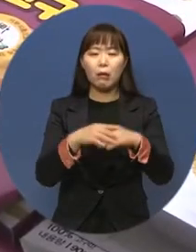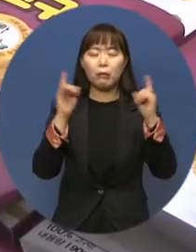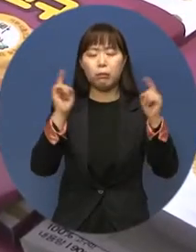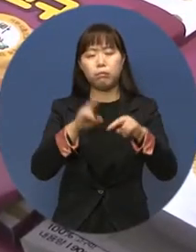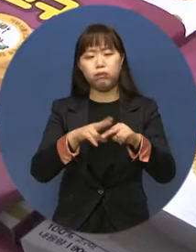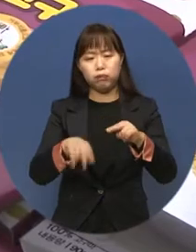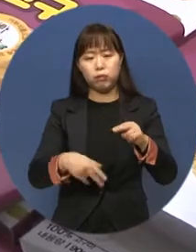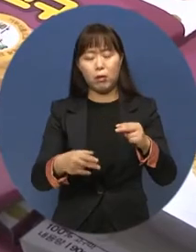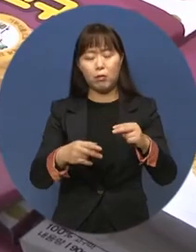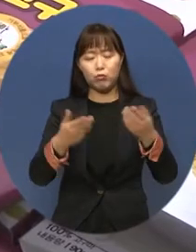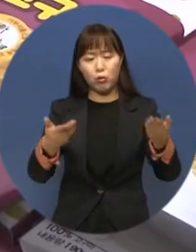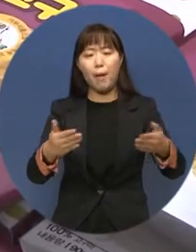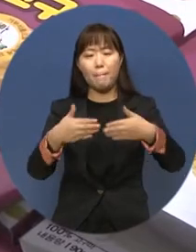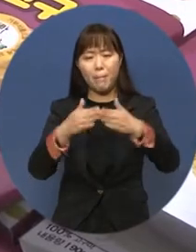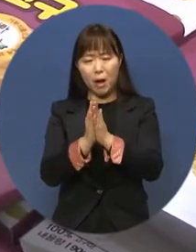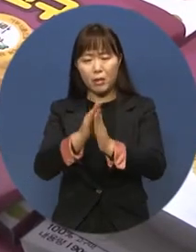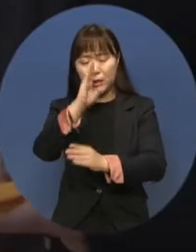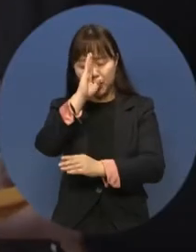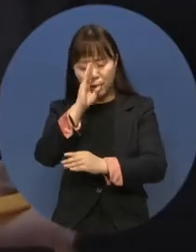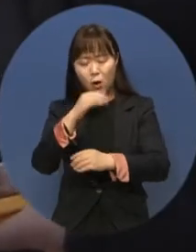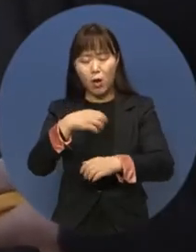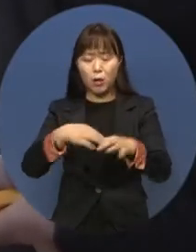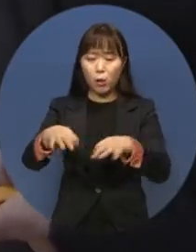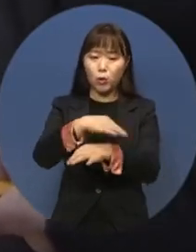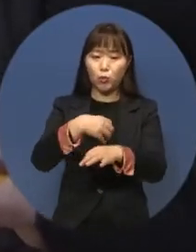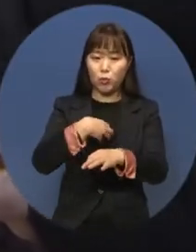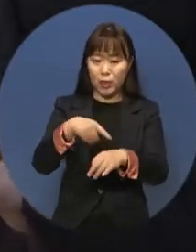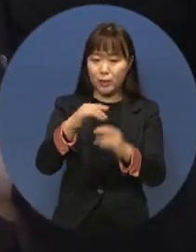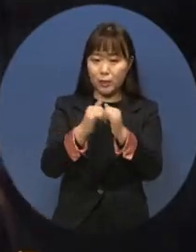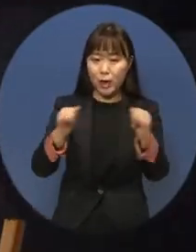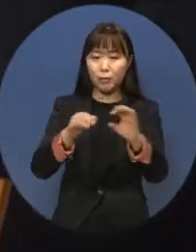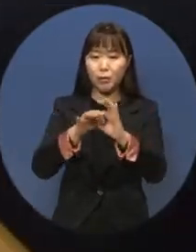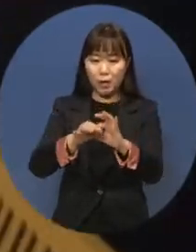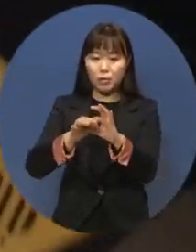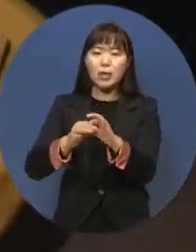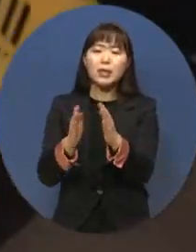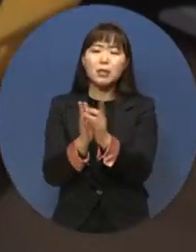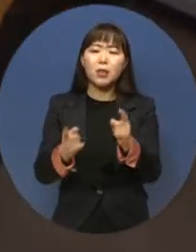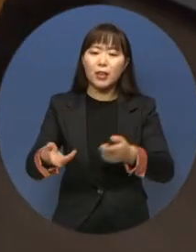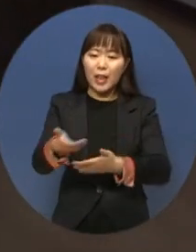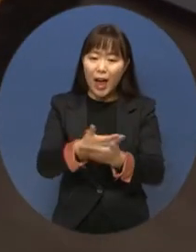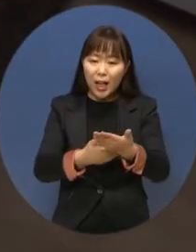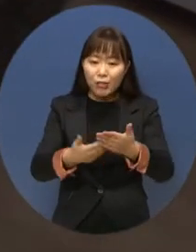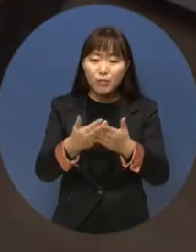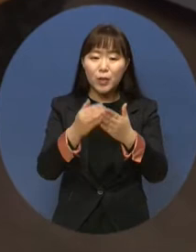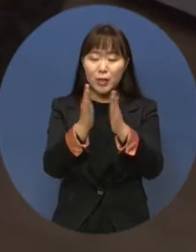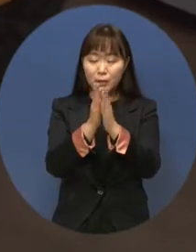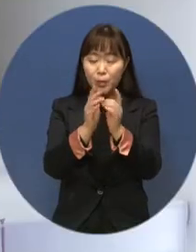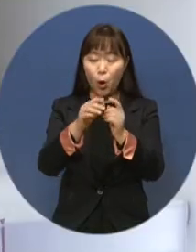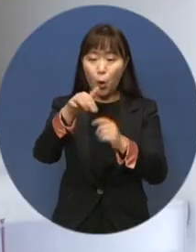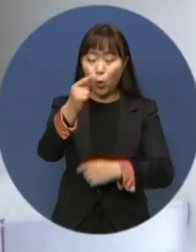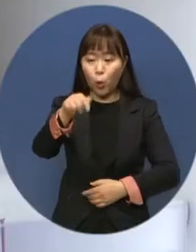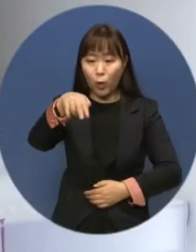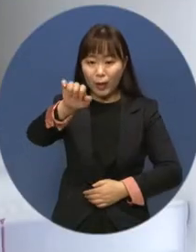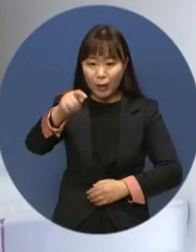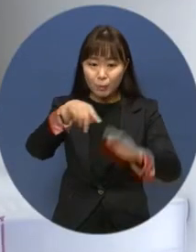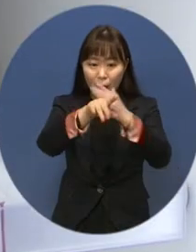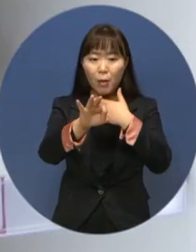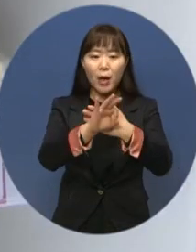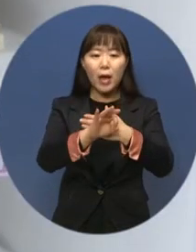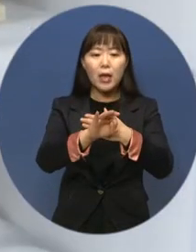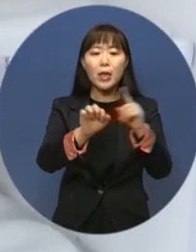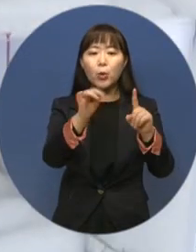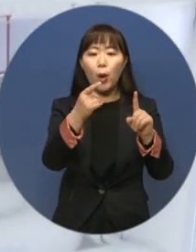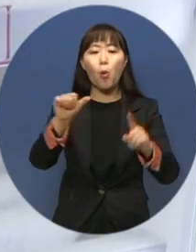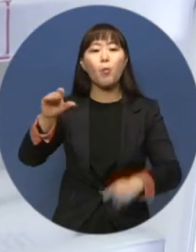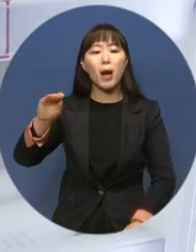휴폐업, 질병 등으로 경제위기에 직면한 시민들을 대상으로 직접 나눔곳간에 방문하면 1회에 한해 5만 원